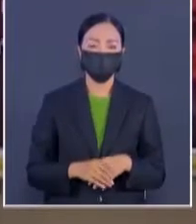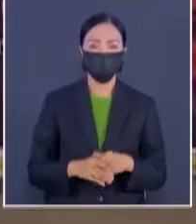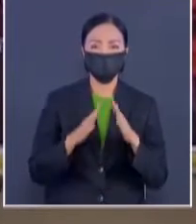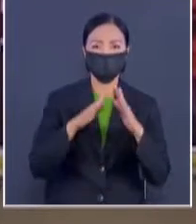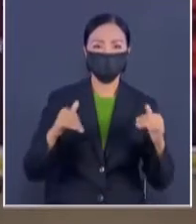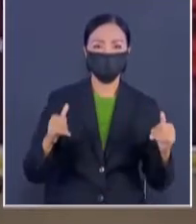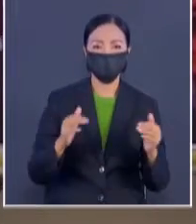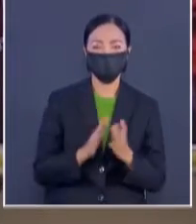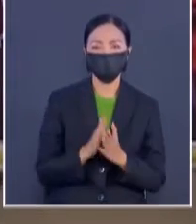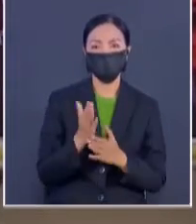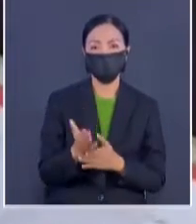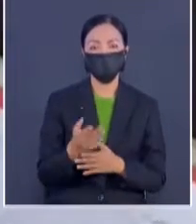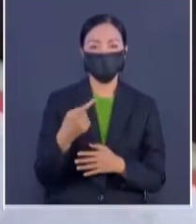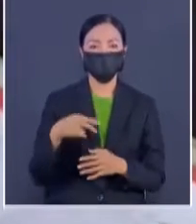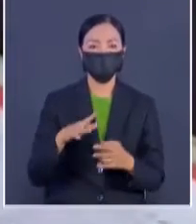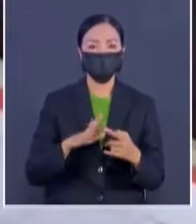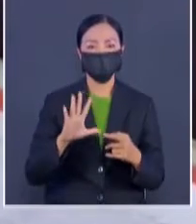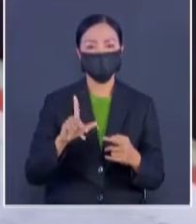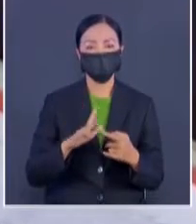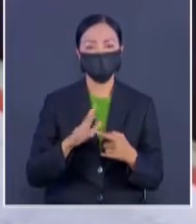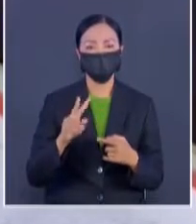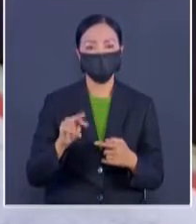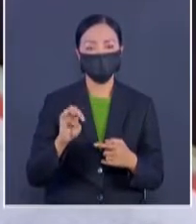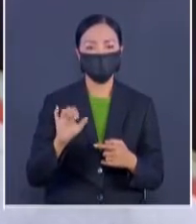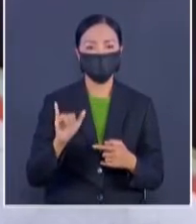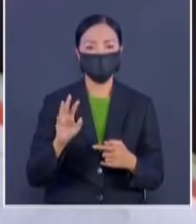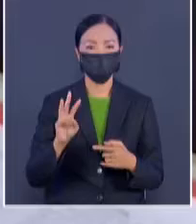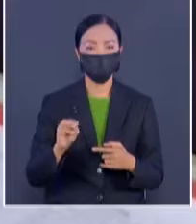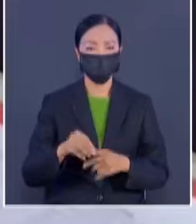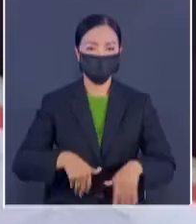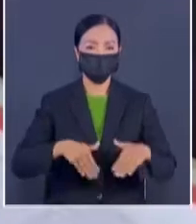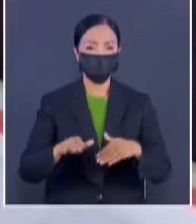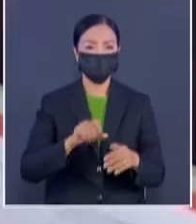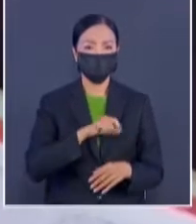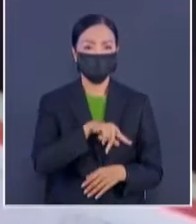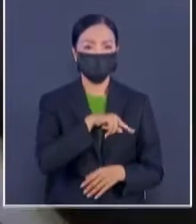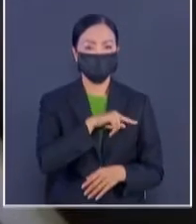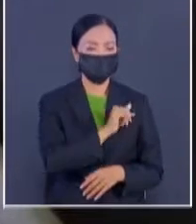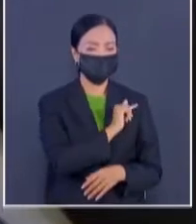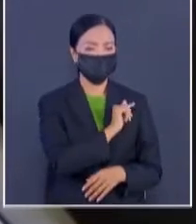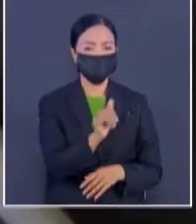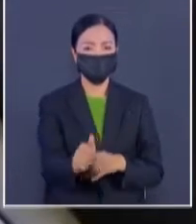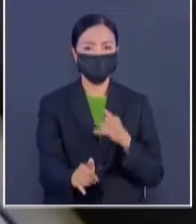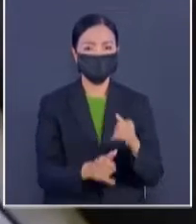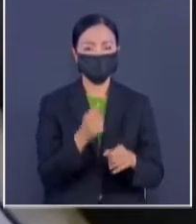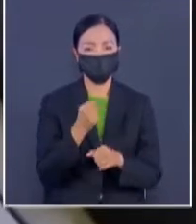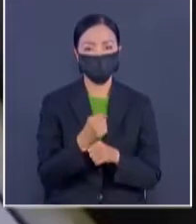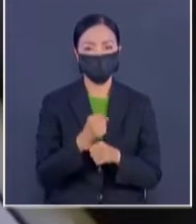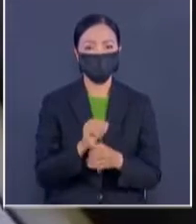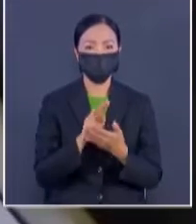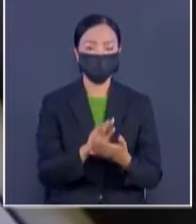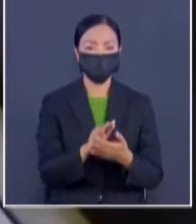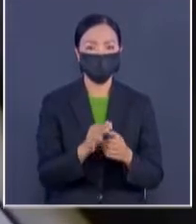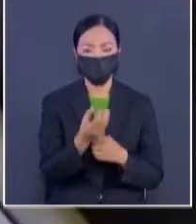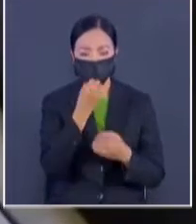ที่วัดประชานิยมเขตเทศบาลเมืองกาฬสินธุ์จังหวัดกาฬสินธุ์ยังคงมีพุทธศาสนิกชนที่เดินทางเข้าไปทำบุญถว